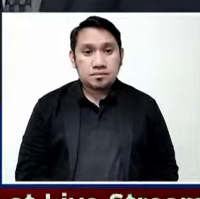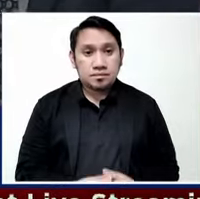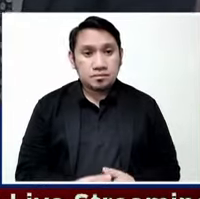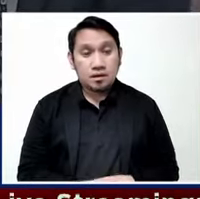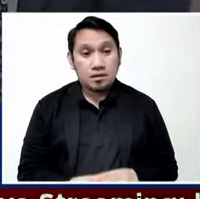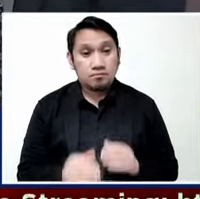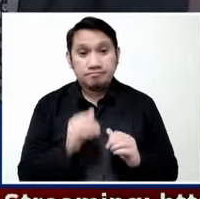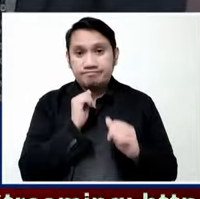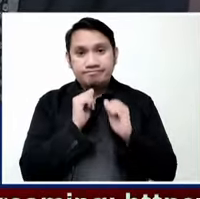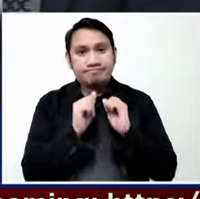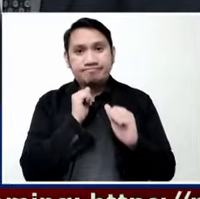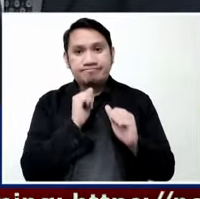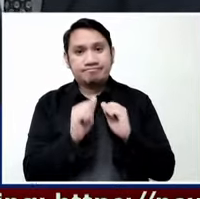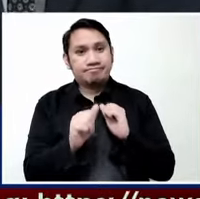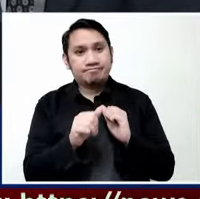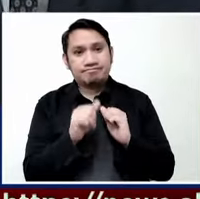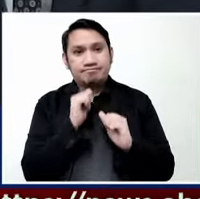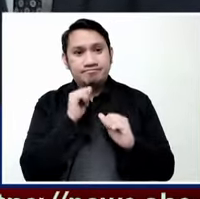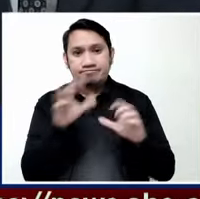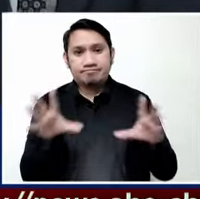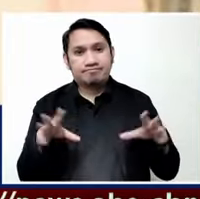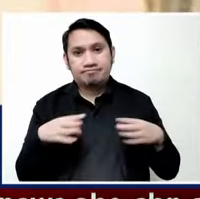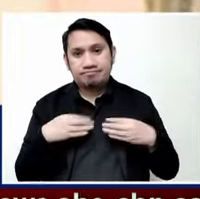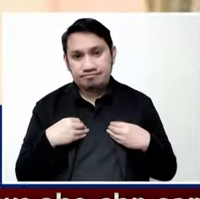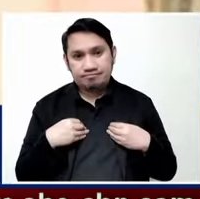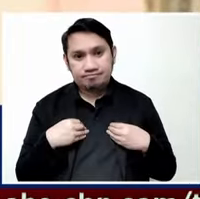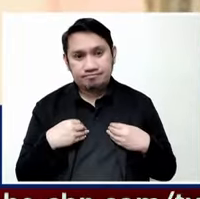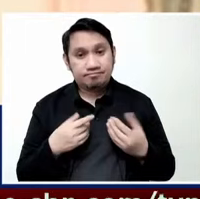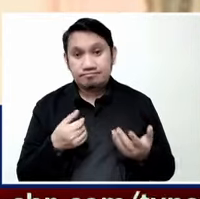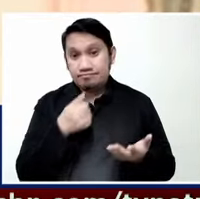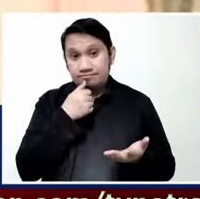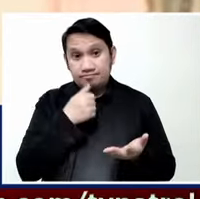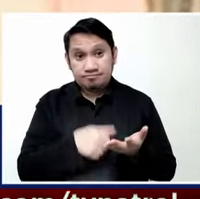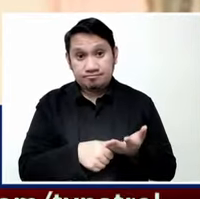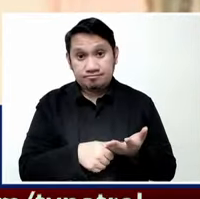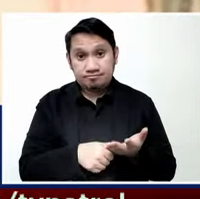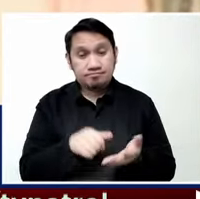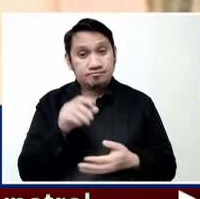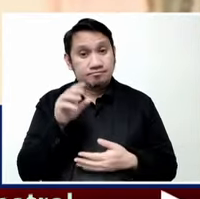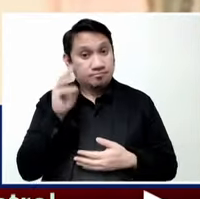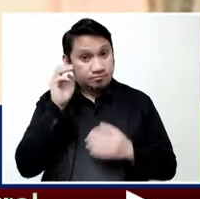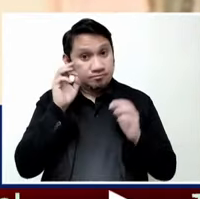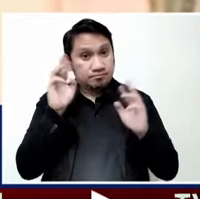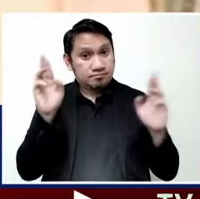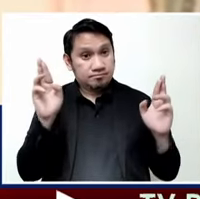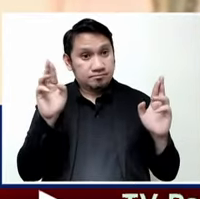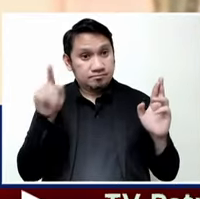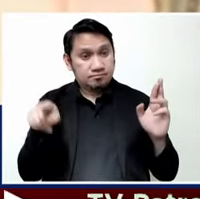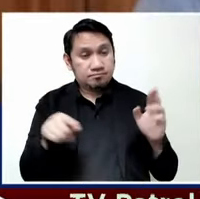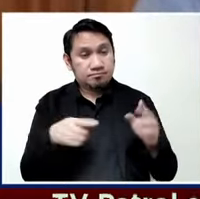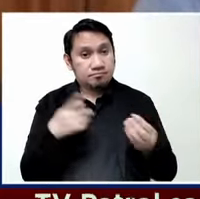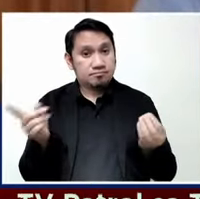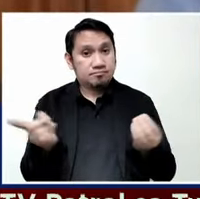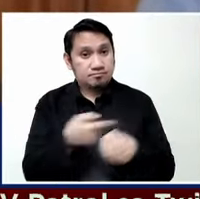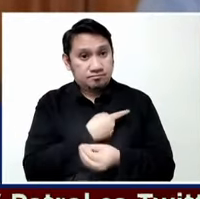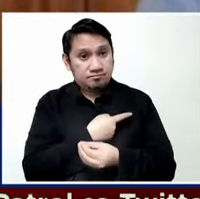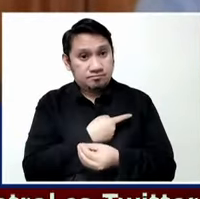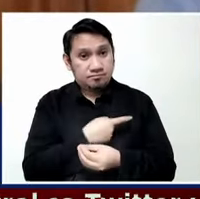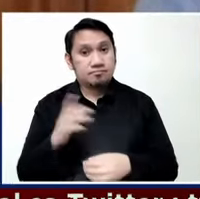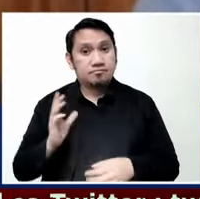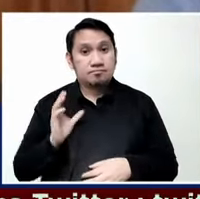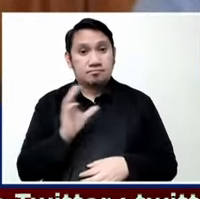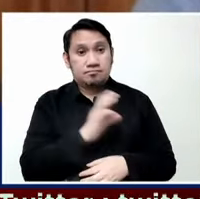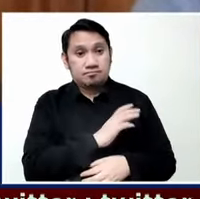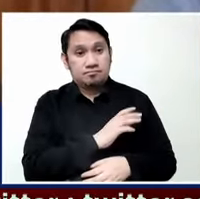Tinanggihan ng House Committee on Ethics and Privileges ang sulat ni Pamplona Negros Oriental Mayor Janice Degamo para i-expel o sipain sa Kamara